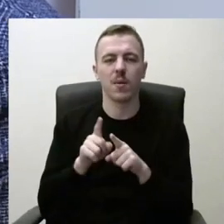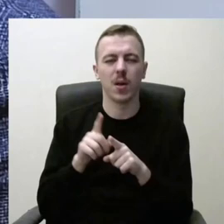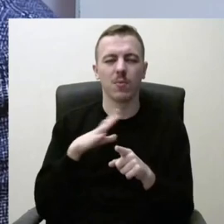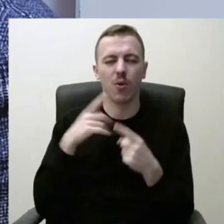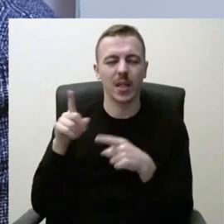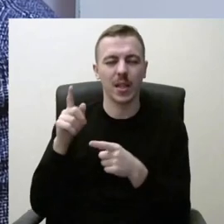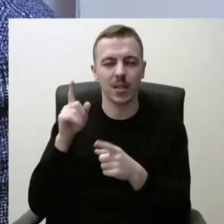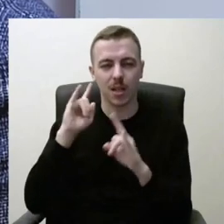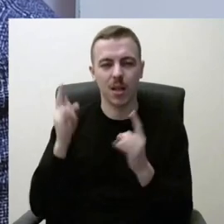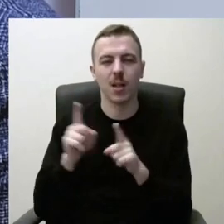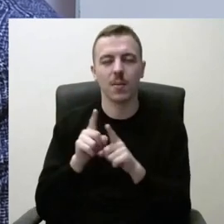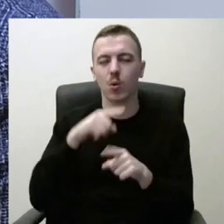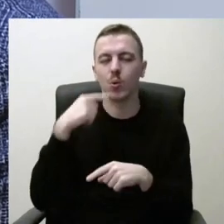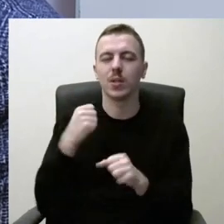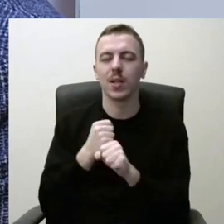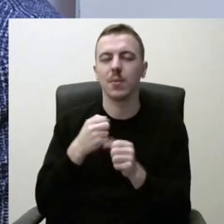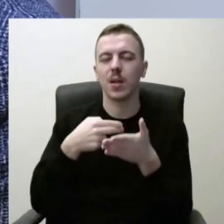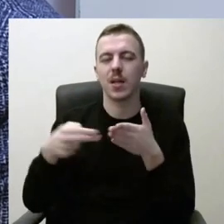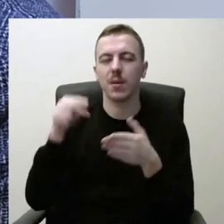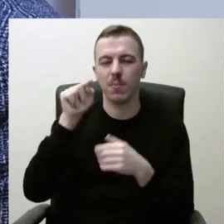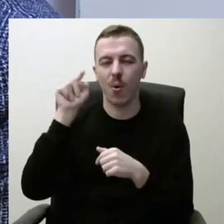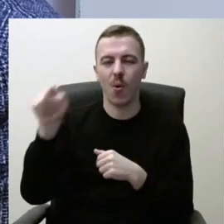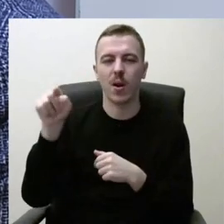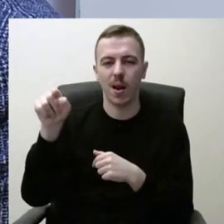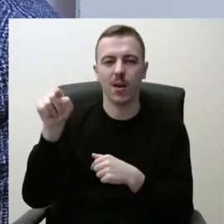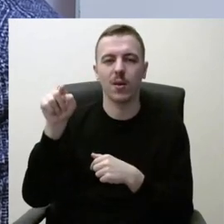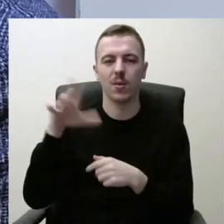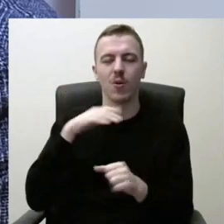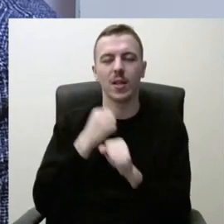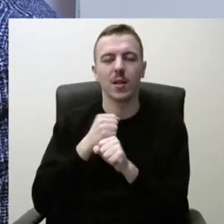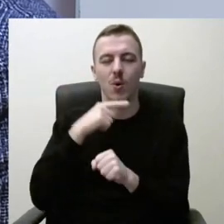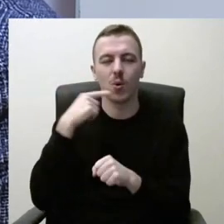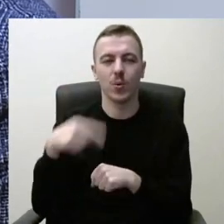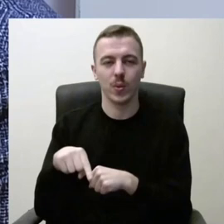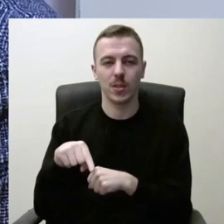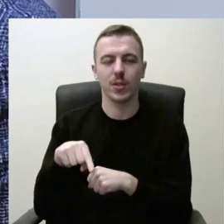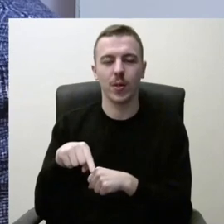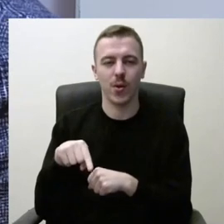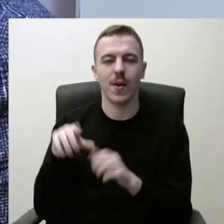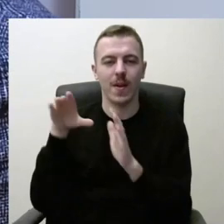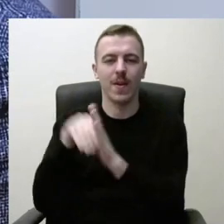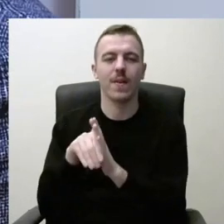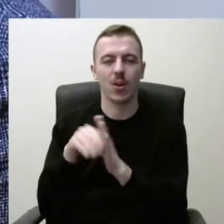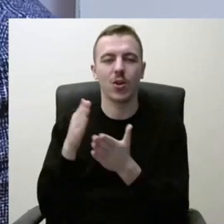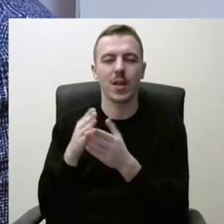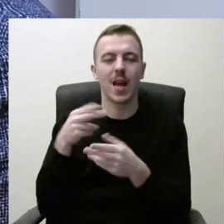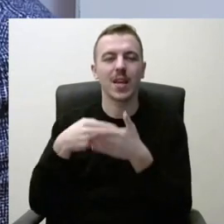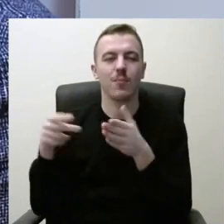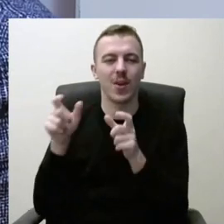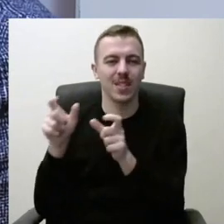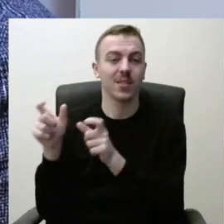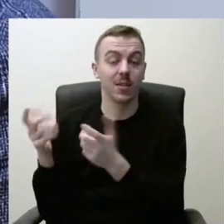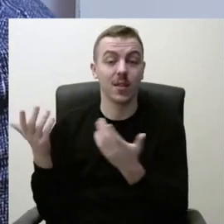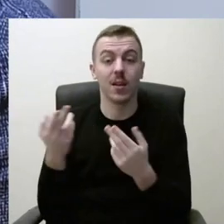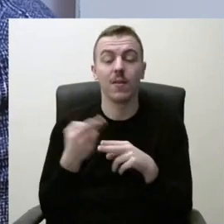Rusijoje dirbančią įmonę, kuri, sakykime, dirbo Rusijoje su suspenduotom įmonėm. Tai apie ką mes